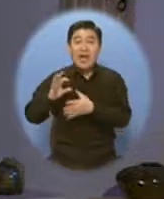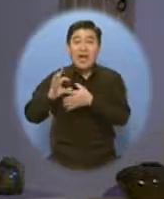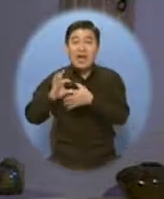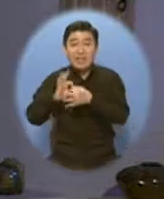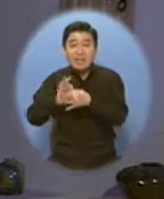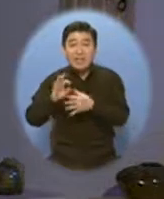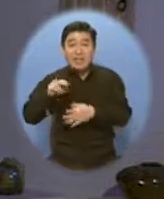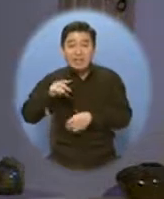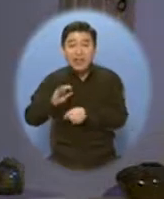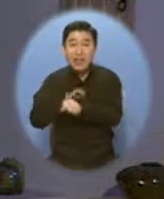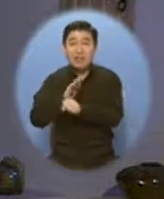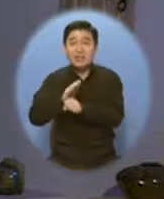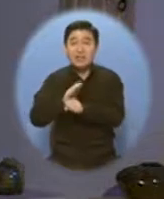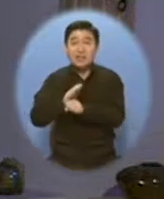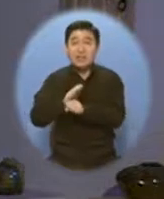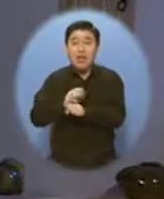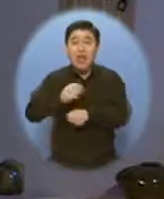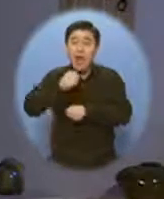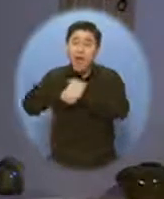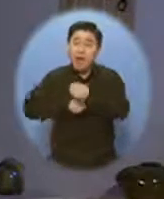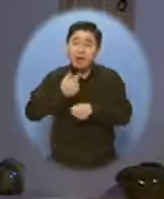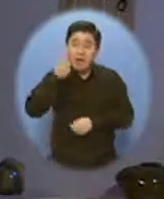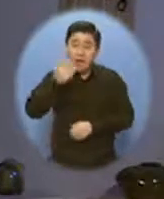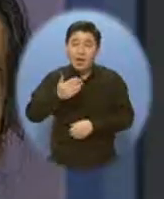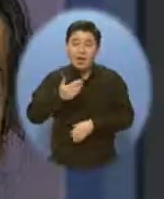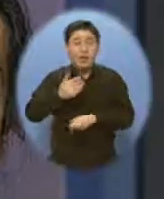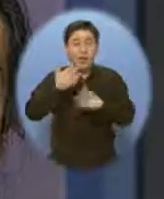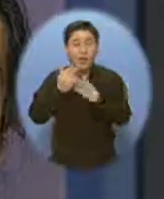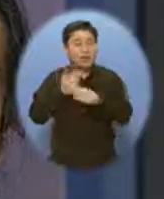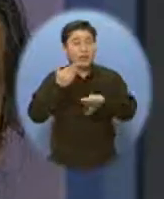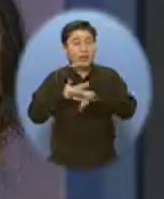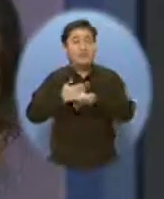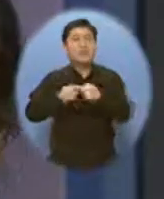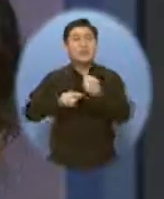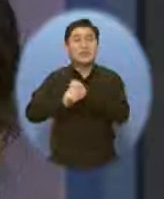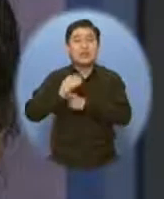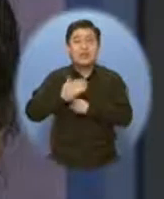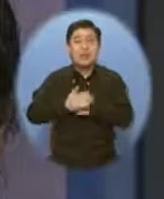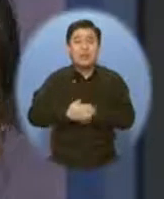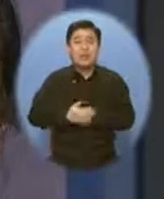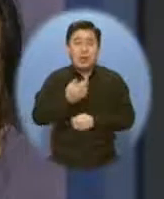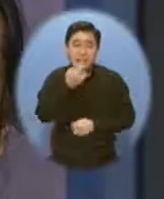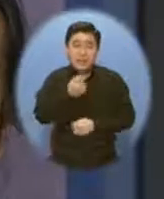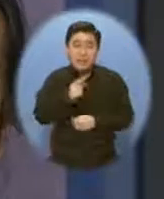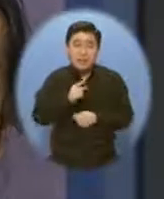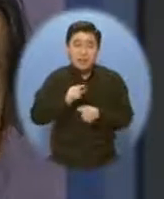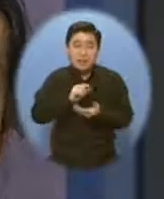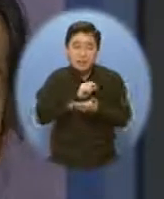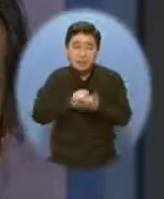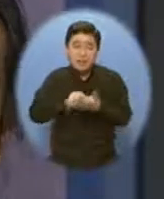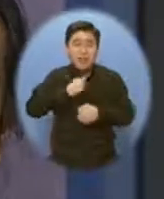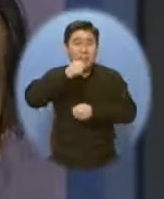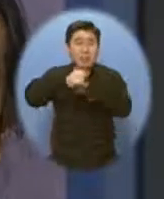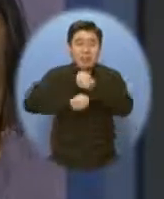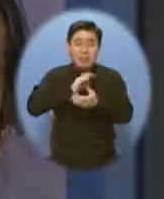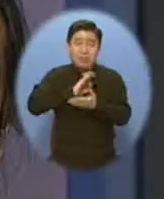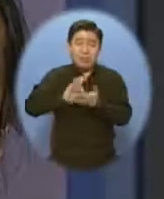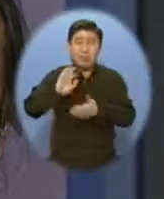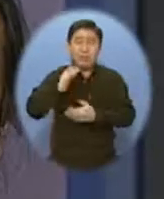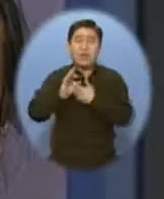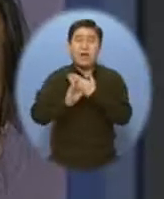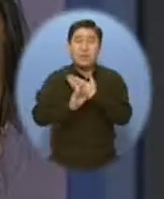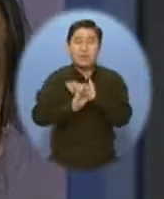하나 이렇게 되어버립니다. 전혀 다른 뜻이 되죠. 맞춤법 띄어쓰기 아무렇게나 써도 된다면